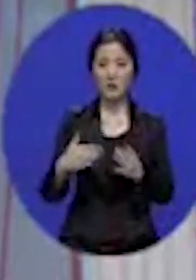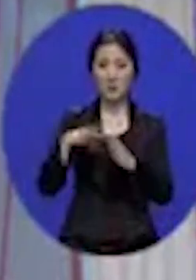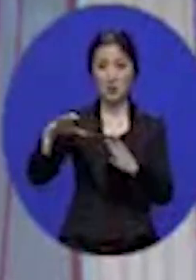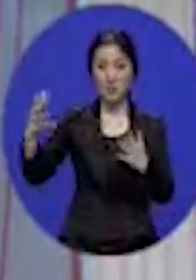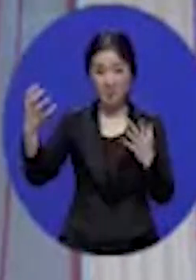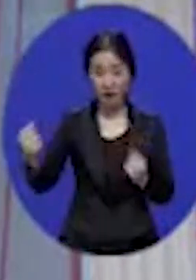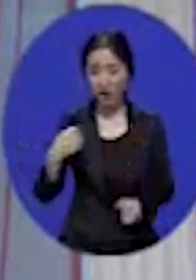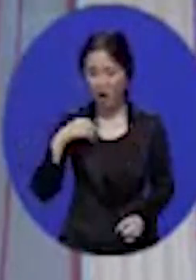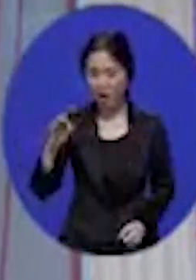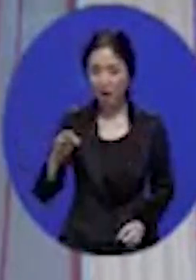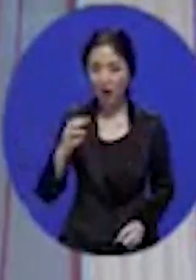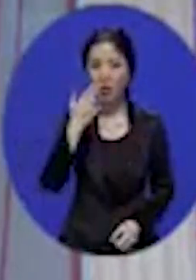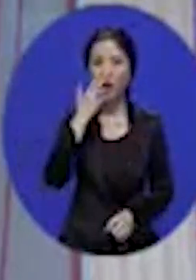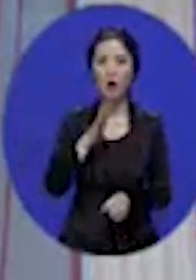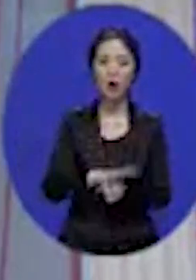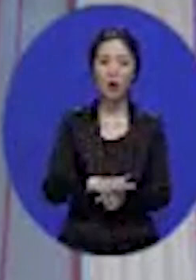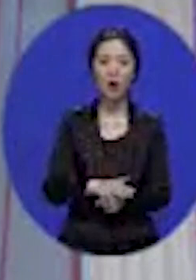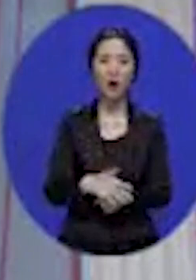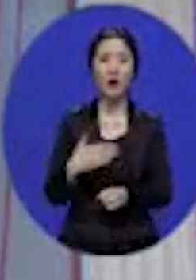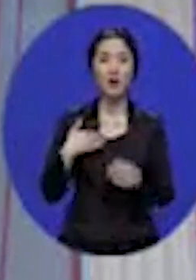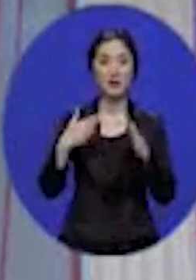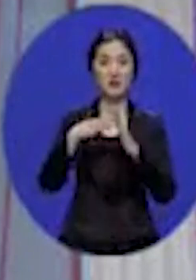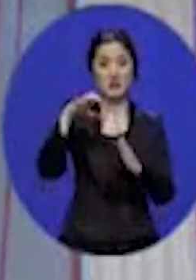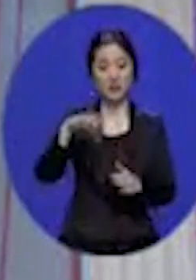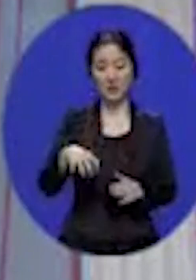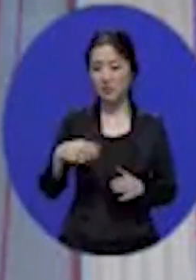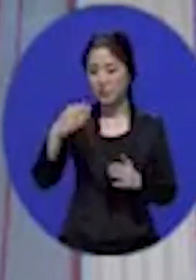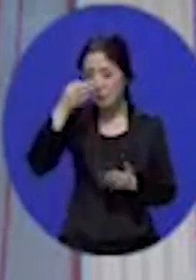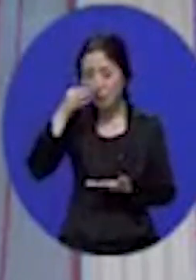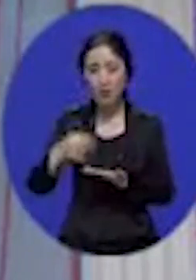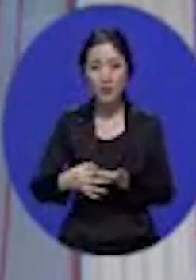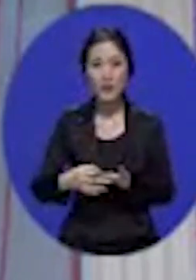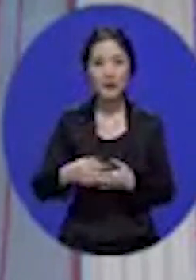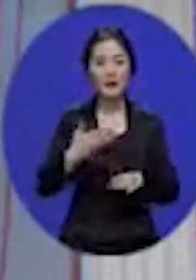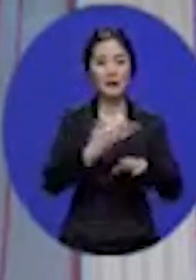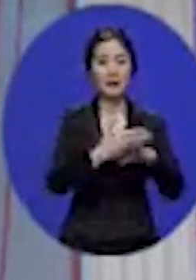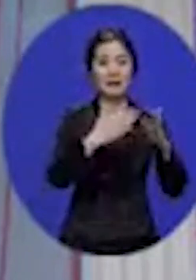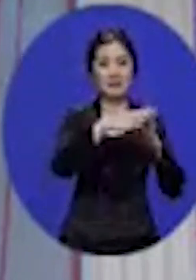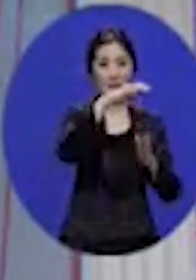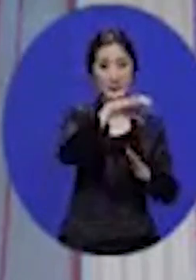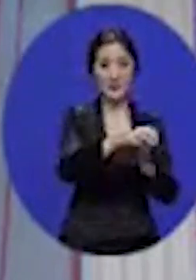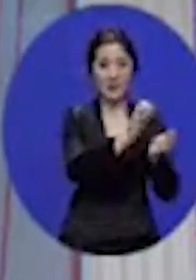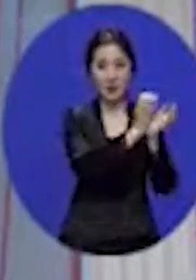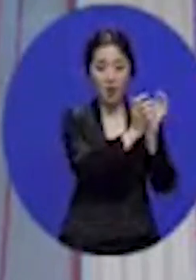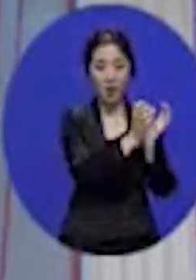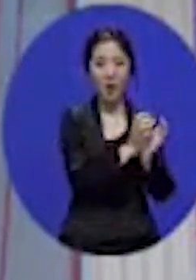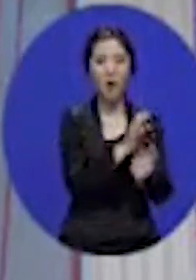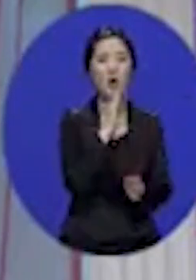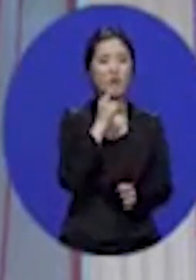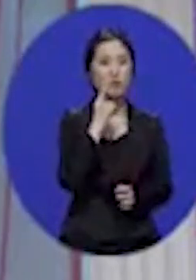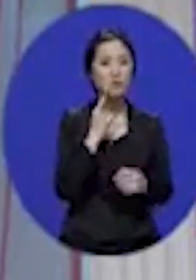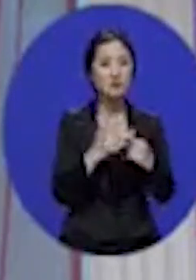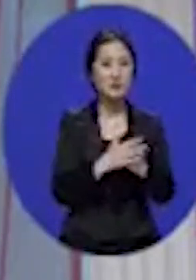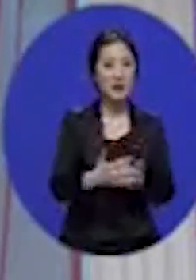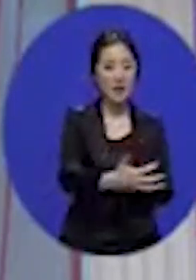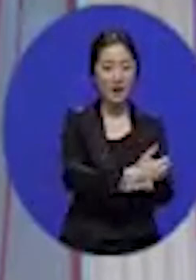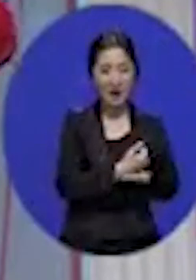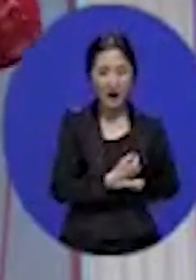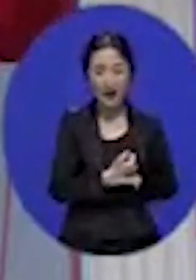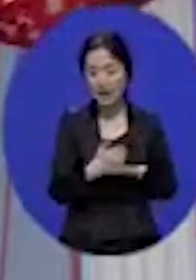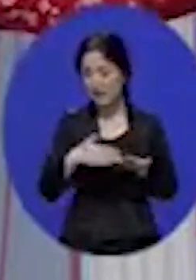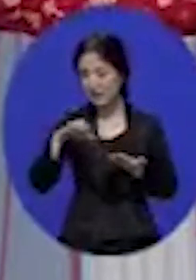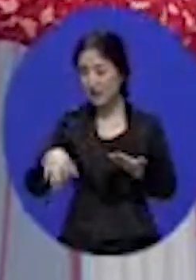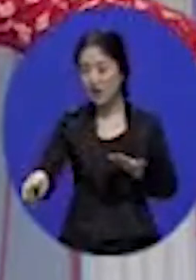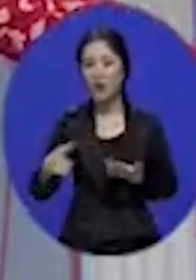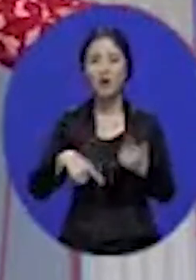집 앞에 있는 개망초 꽃은 내가 보지 못하고 남의 집 앞에 있는 그 꽃이 부러워서 이만큼 꺾고 왔더니 내 집